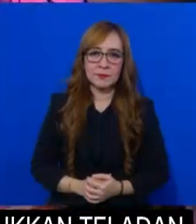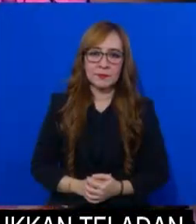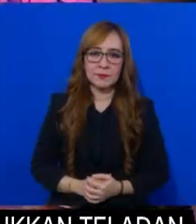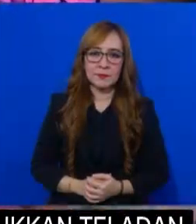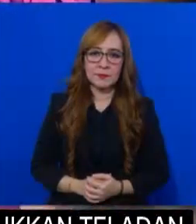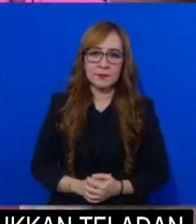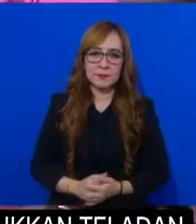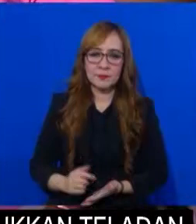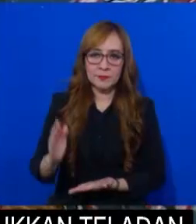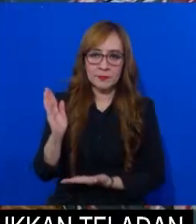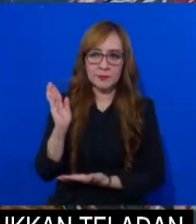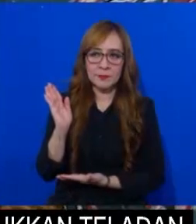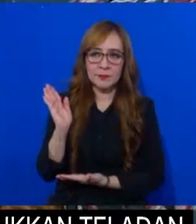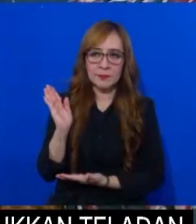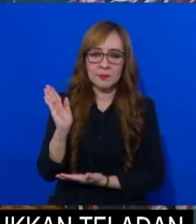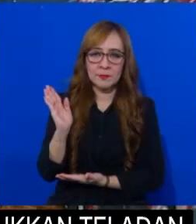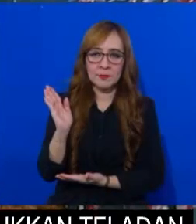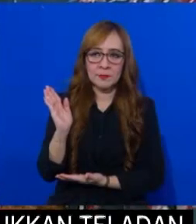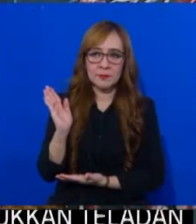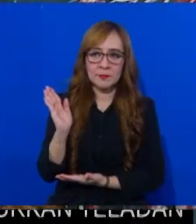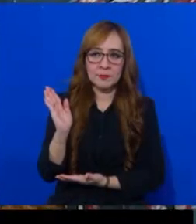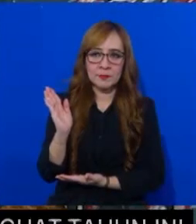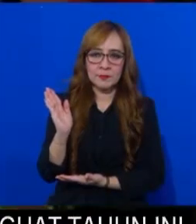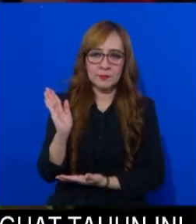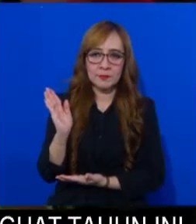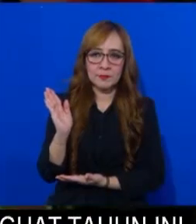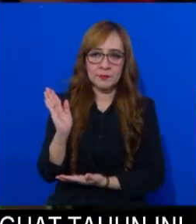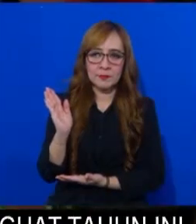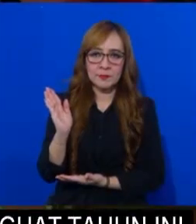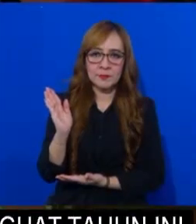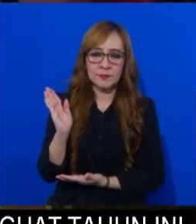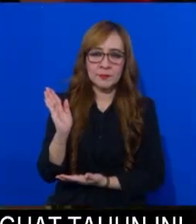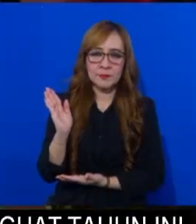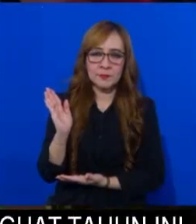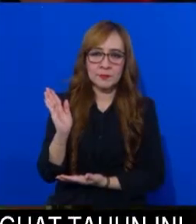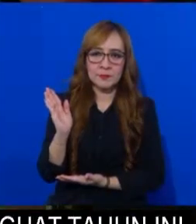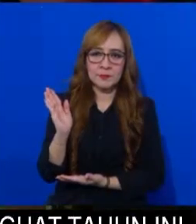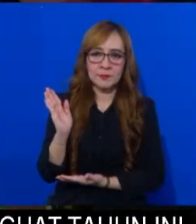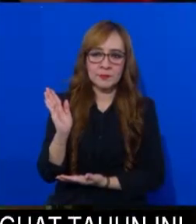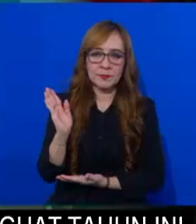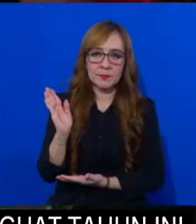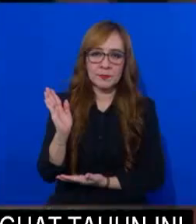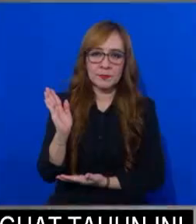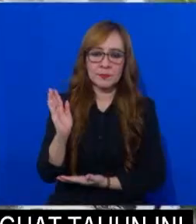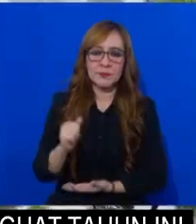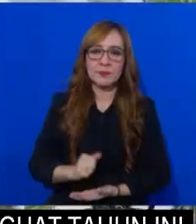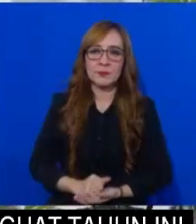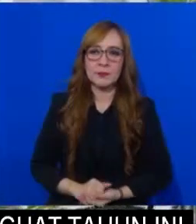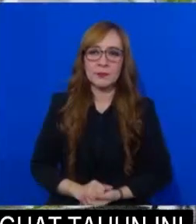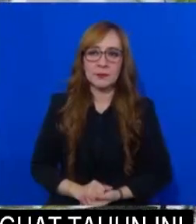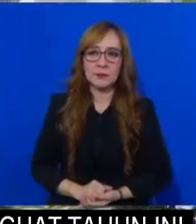ada. Bukan ambil cara mudah, simple, tapi tidak mencerminkan keadilan sosial.